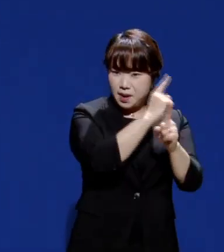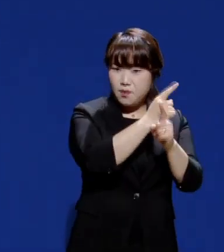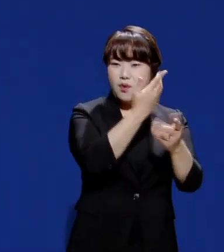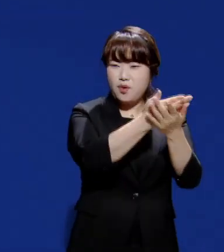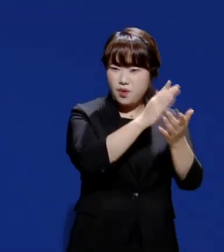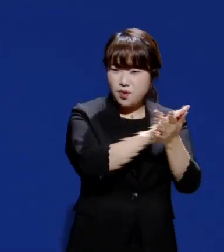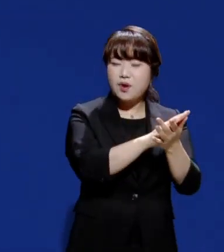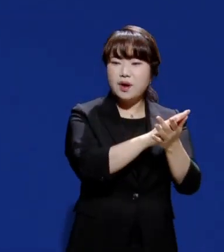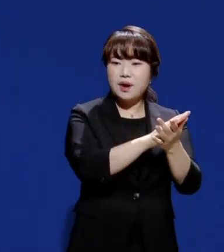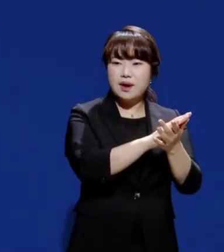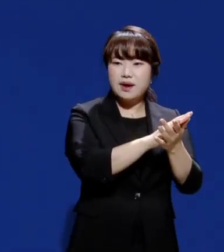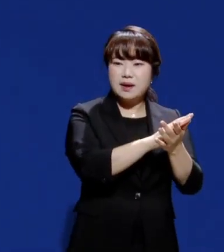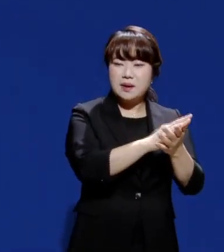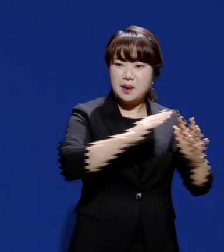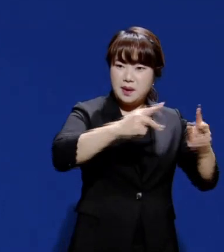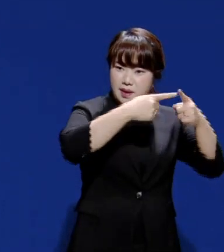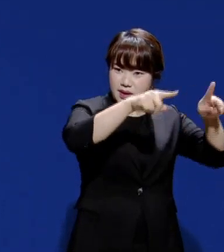확보해달라.